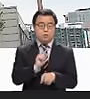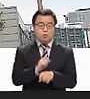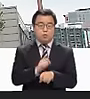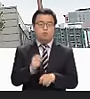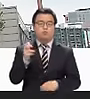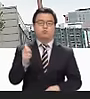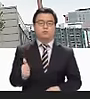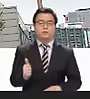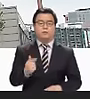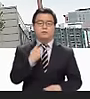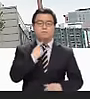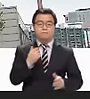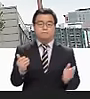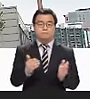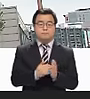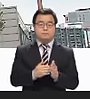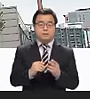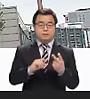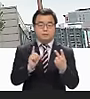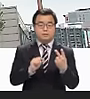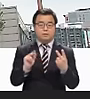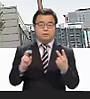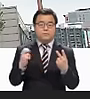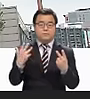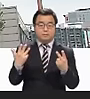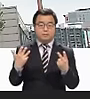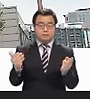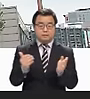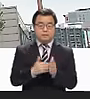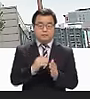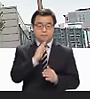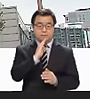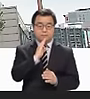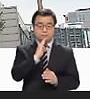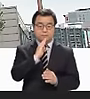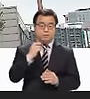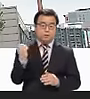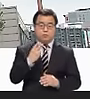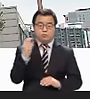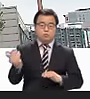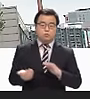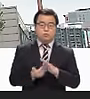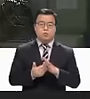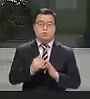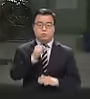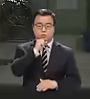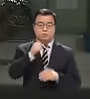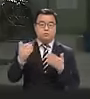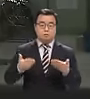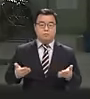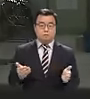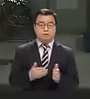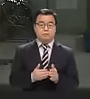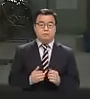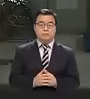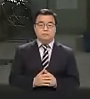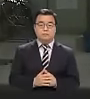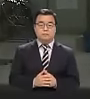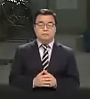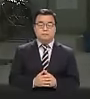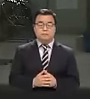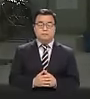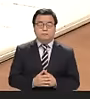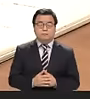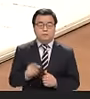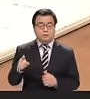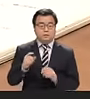교무부장 한 거잖아요. 28일까지 했으니까. 네, 그런데다가 최고점까지 받은 거죠. 네. 그렇다면 해당